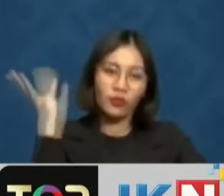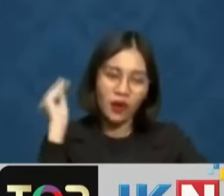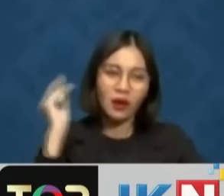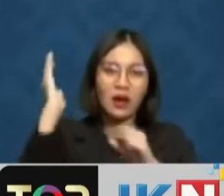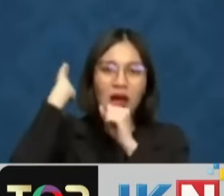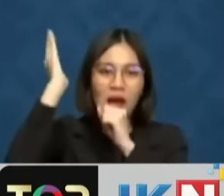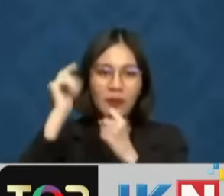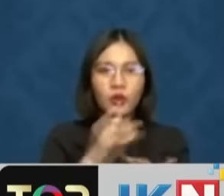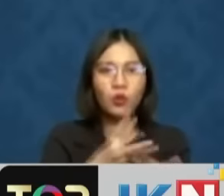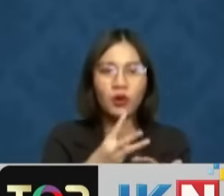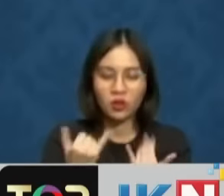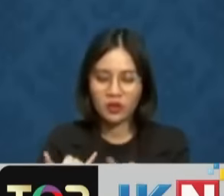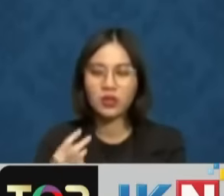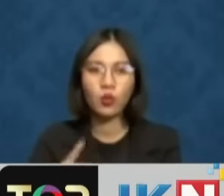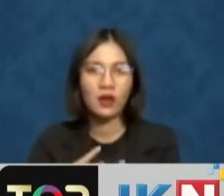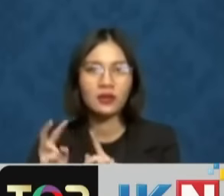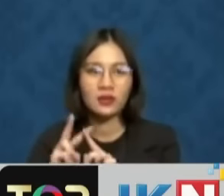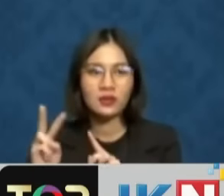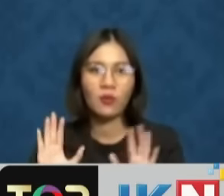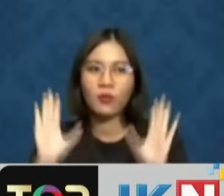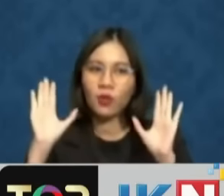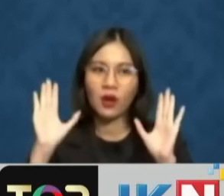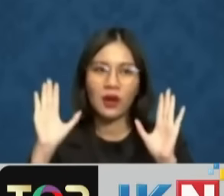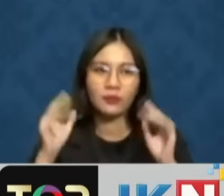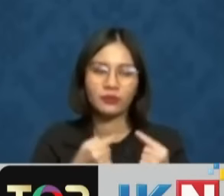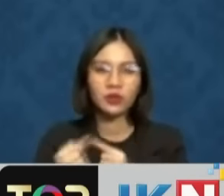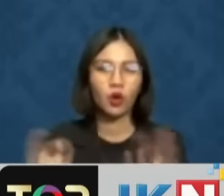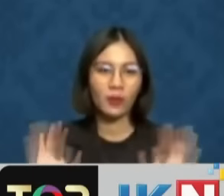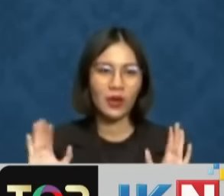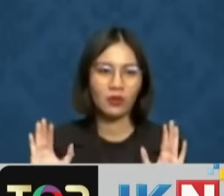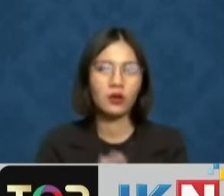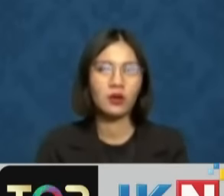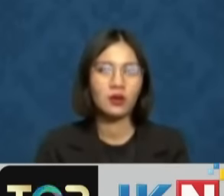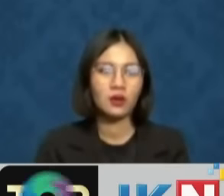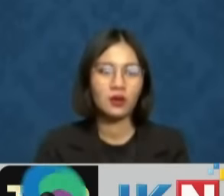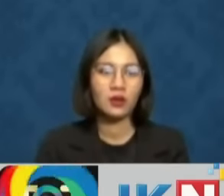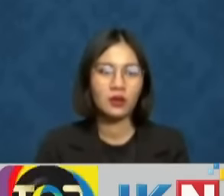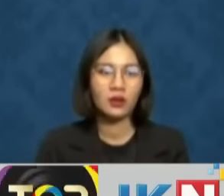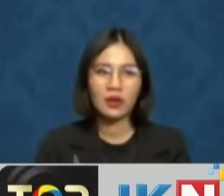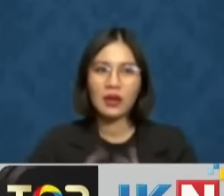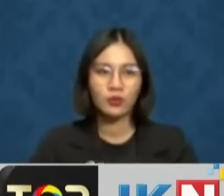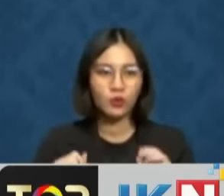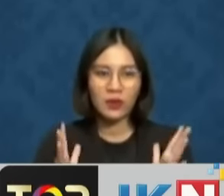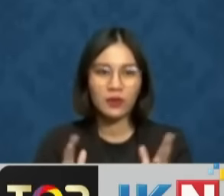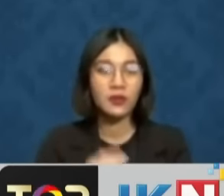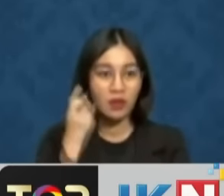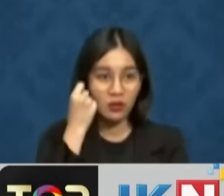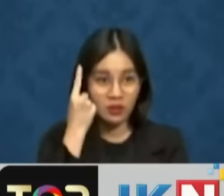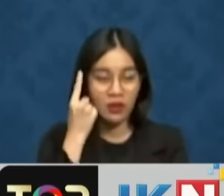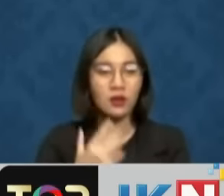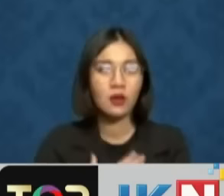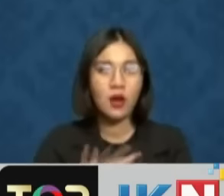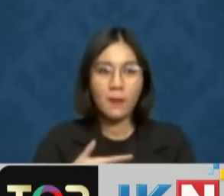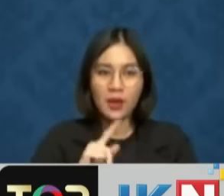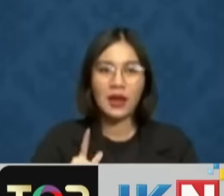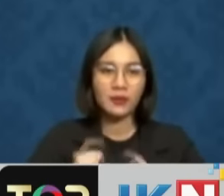ายในวาระที่1อยู่นะครับ ผมอนุญาตได้แค่นี้ครับไม่อนุญาตต่อครับไม่อนุญาตครับผมไม่อนุญาตเข้าใจมั้ยครับเมื่อไม่ประธานไ